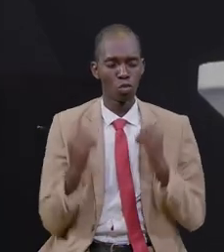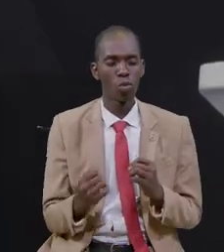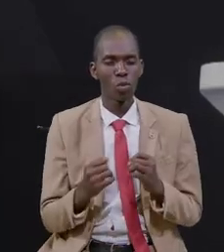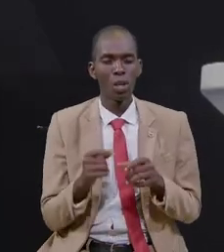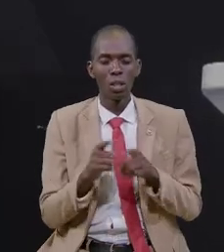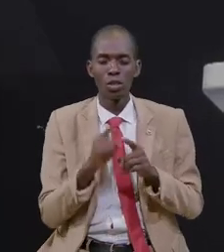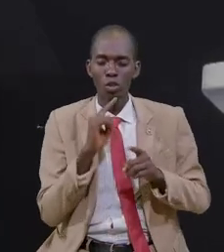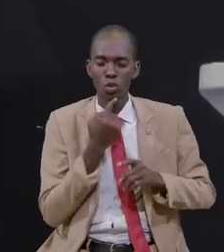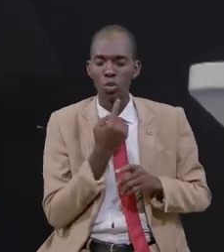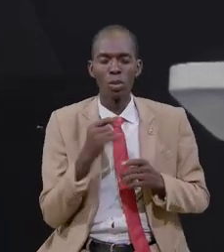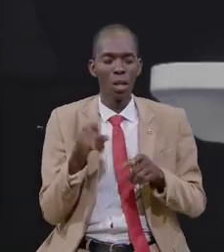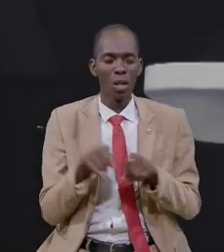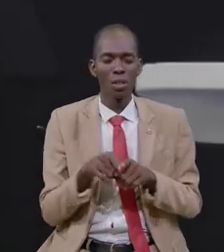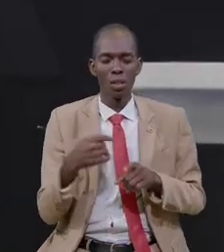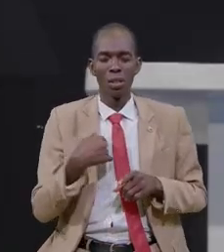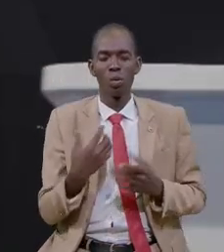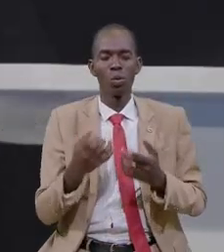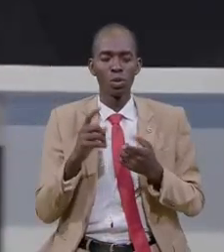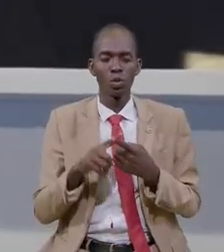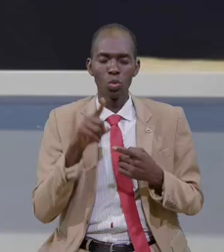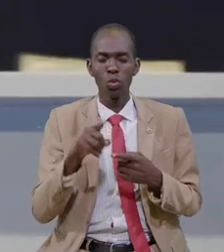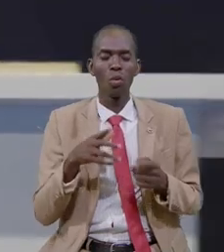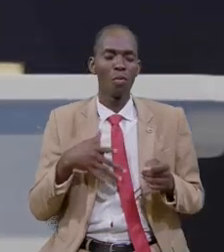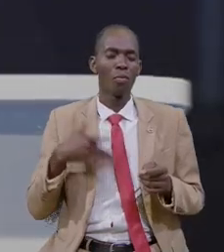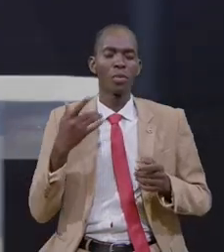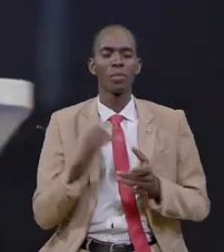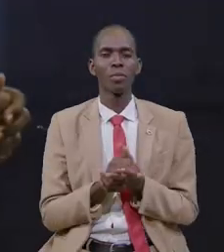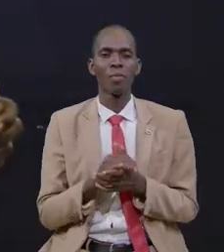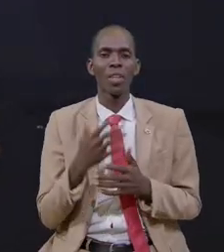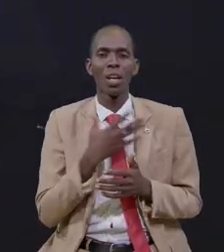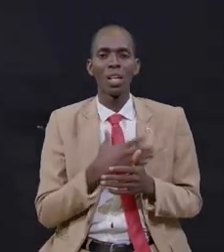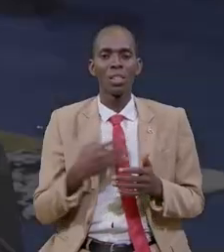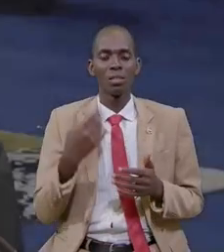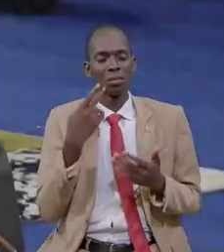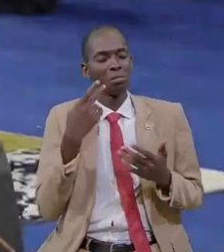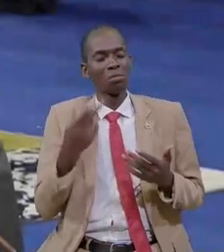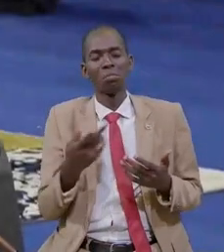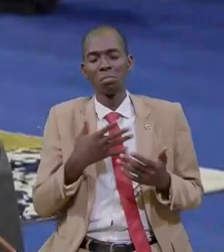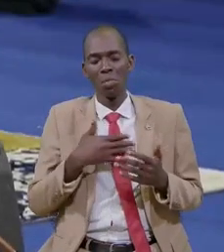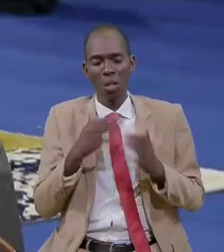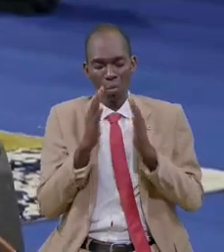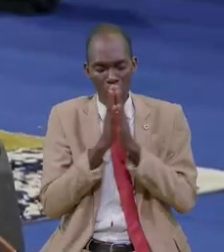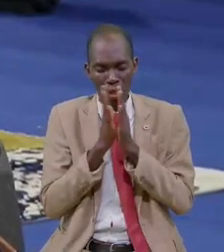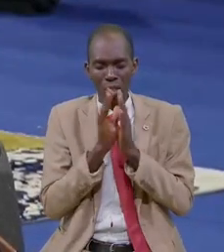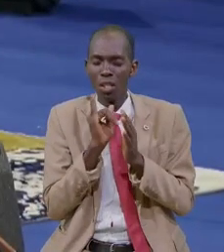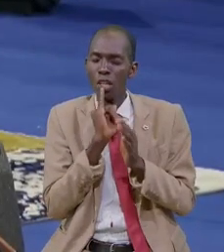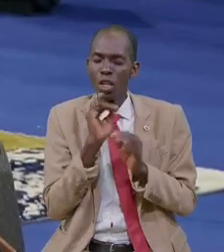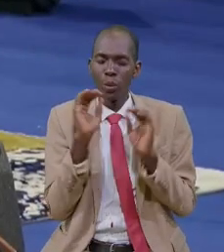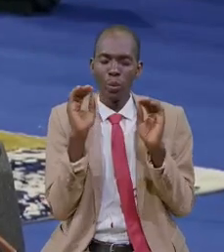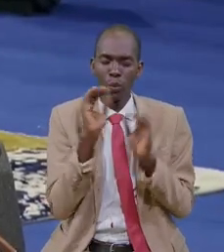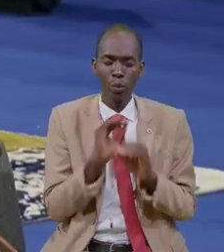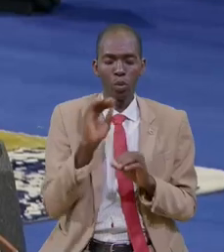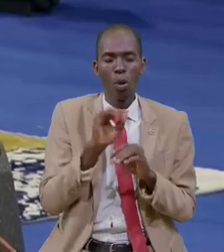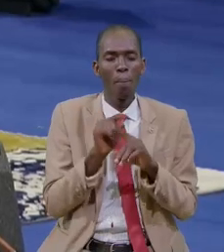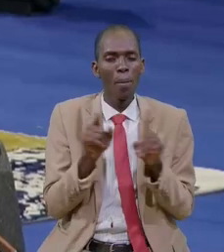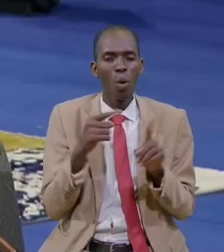aussi énergétique que tu veux te sentir. Tu dis, regardez ma prière est zéro. Mais qui prie pour